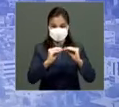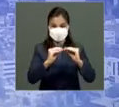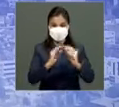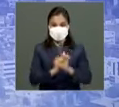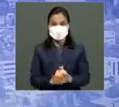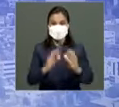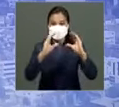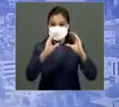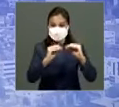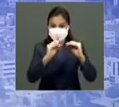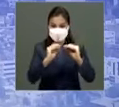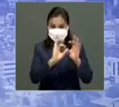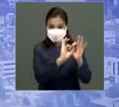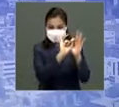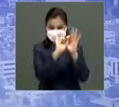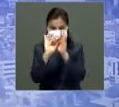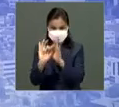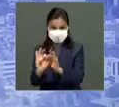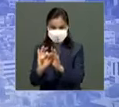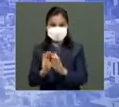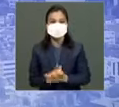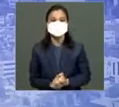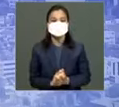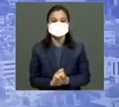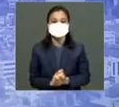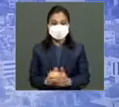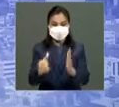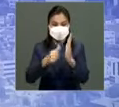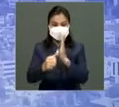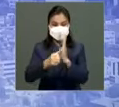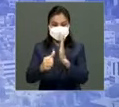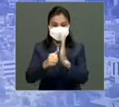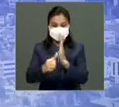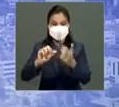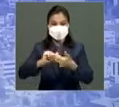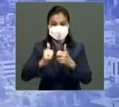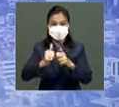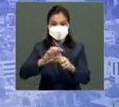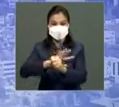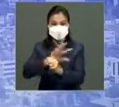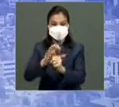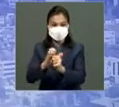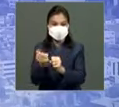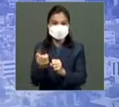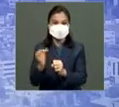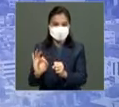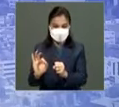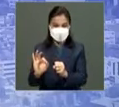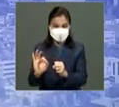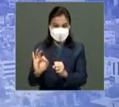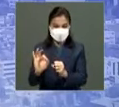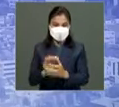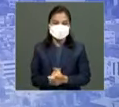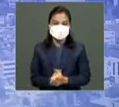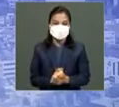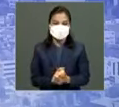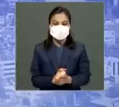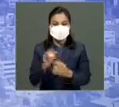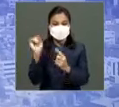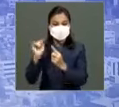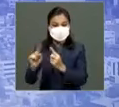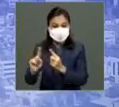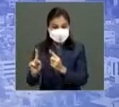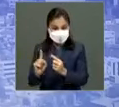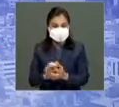ศูนย์บูรณาการแก้ไขสถานการณ์โควิด-19 ในพื้นที่กทม.และปริมณฑลนะครับซึ่งทาง